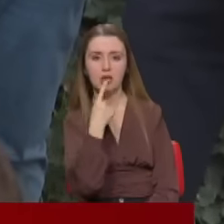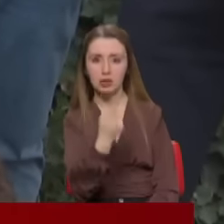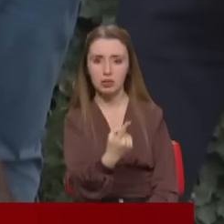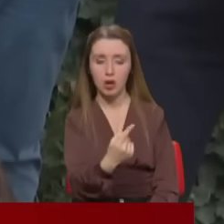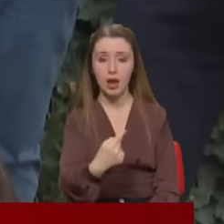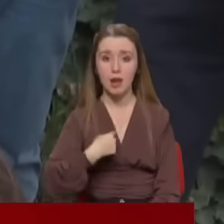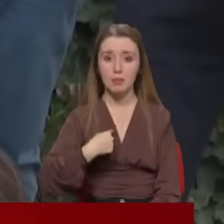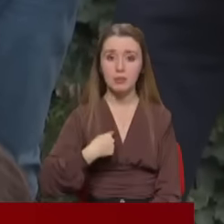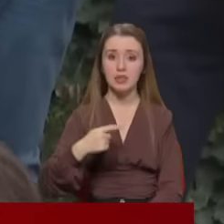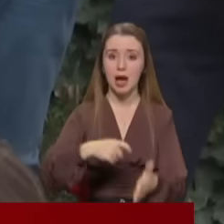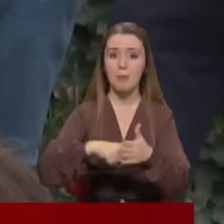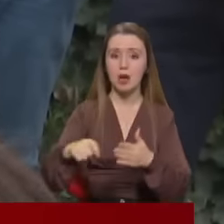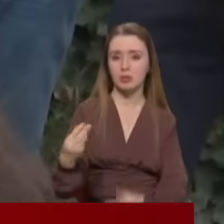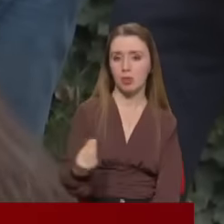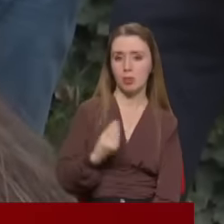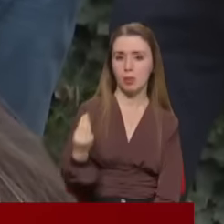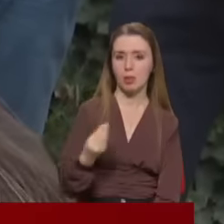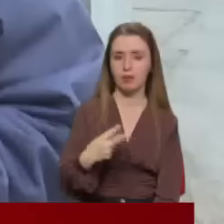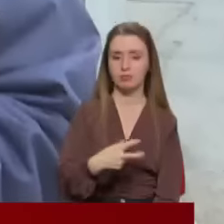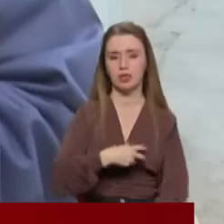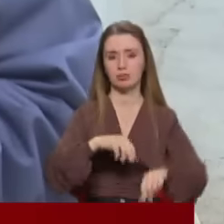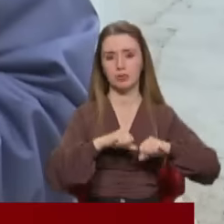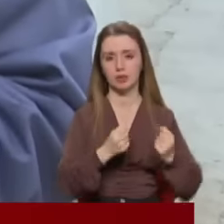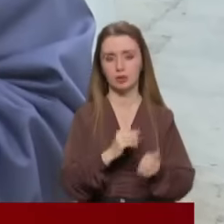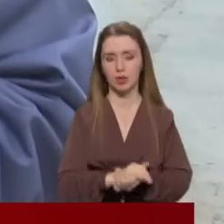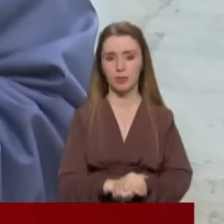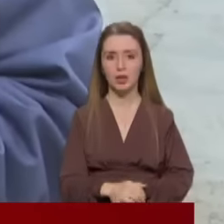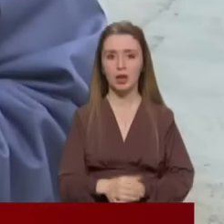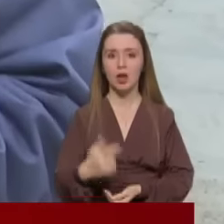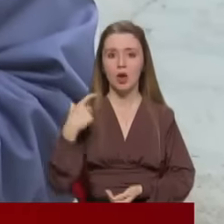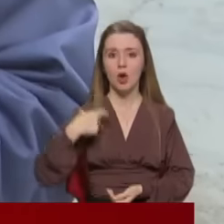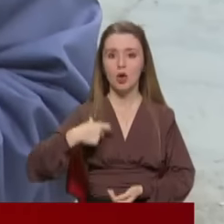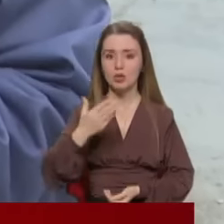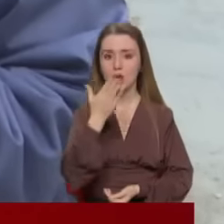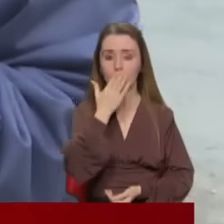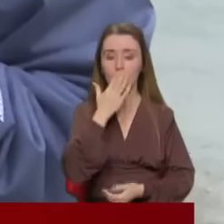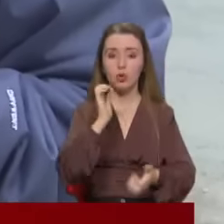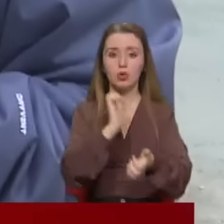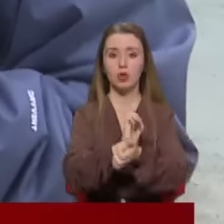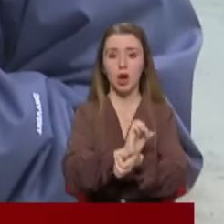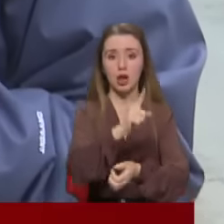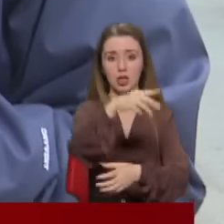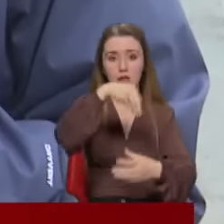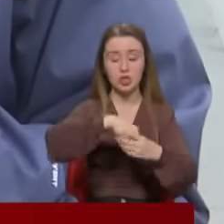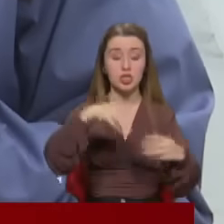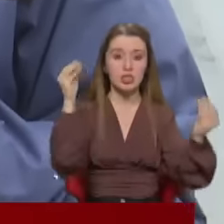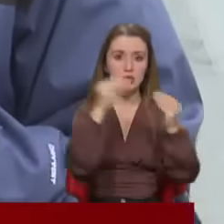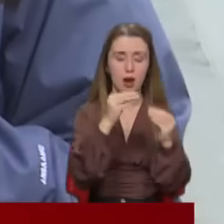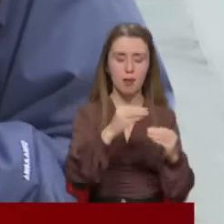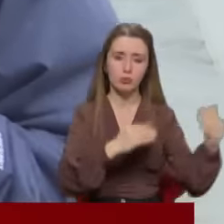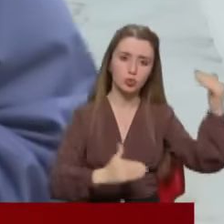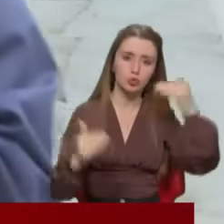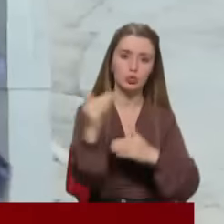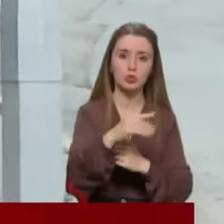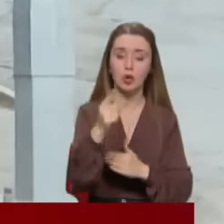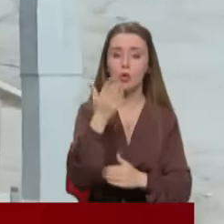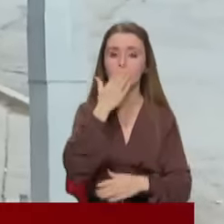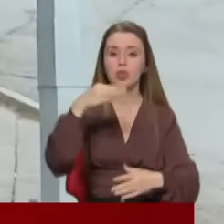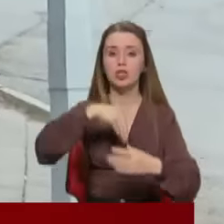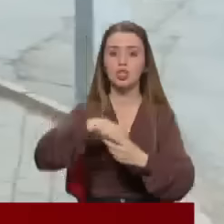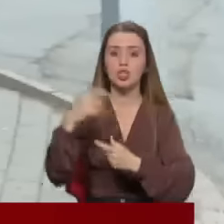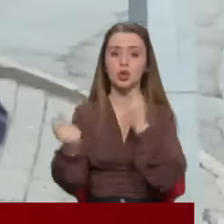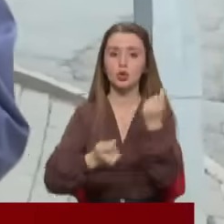bize verilen maaşların böyle olması gerçekten üzücü. Birçok özel okul velilere ciddi oranda zam yaparken o okullarda